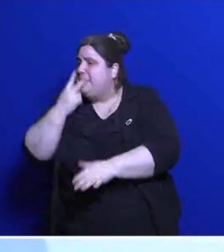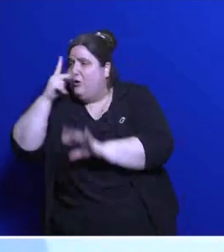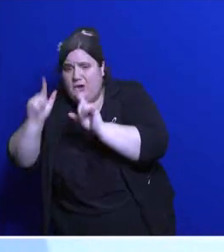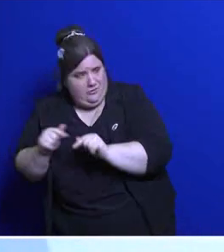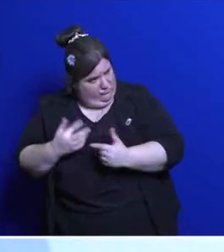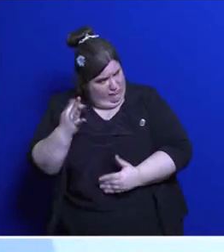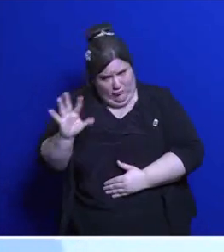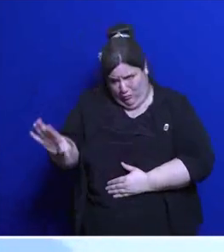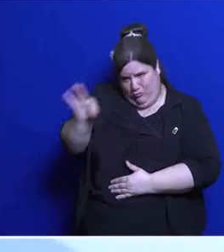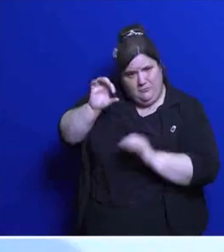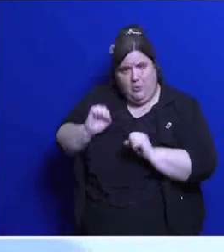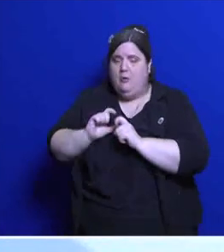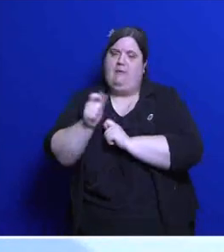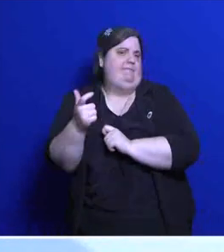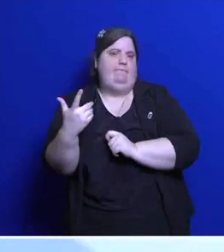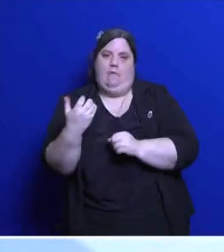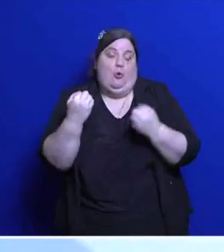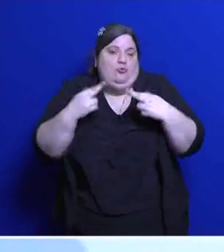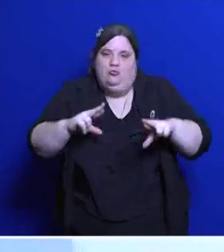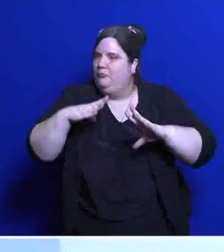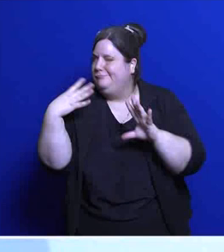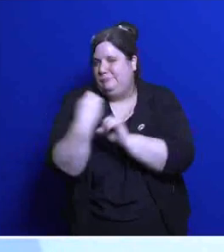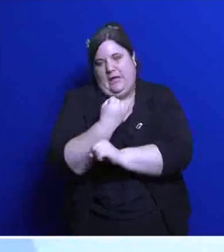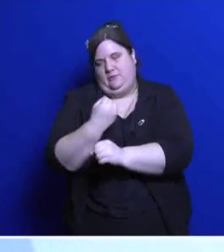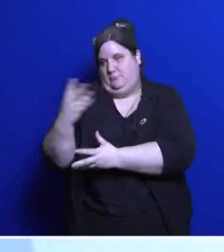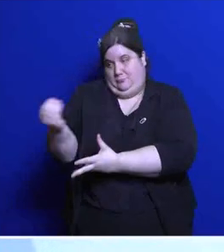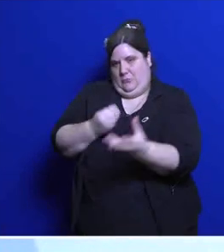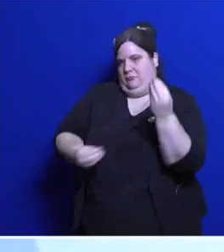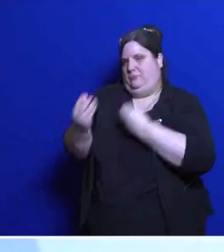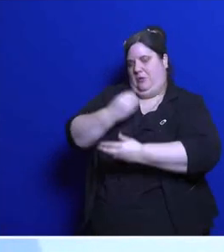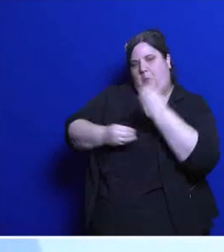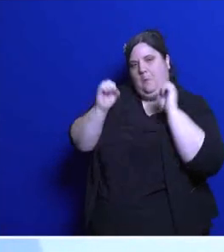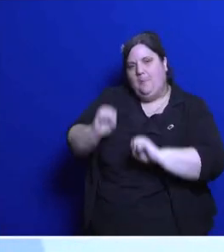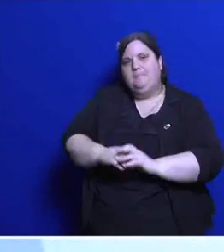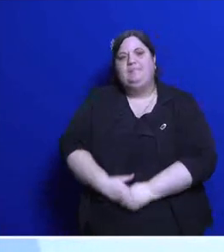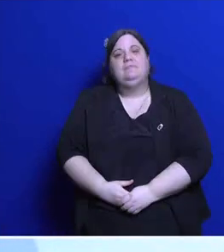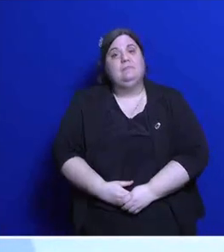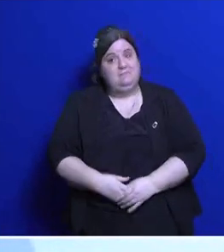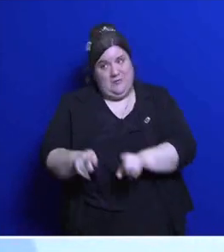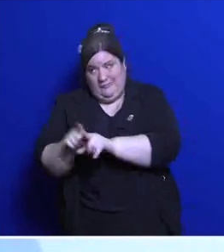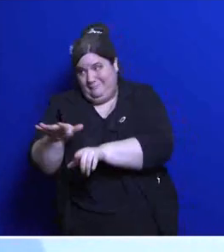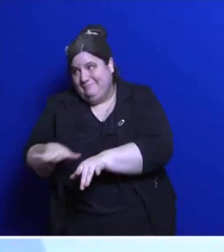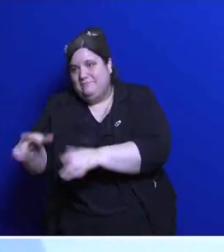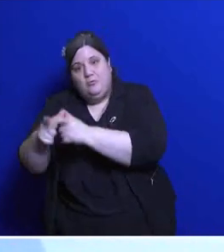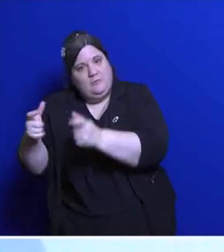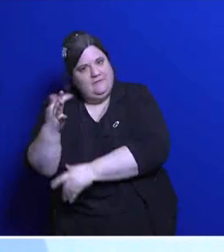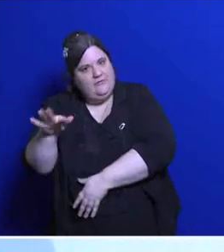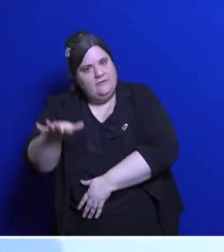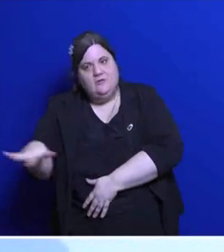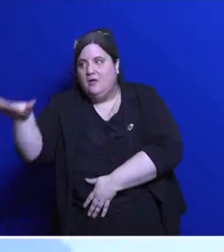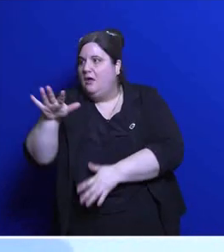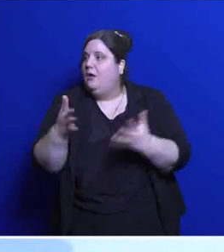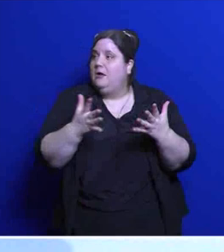gagnant. Et je le dis également aux entreprises françaises, projetez-vous vers les pays du Golfe,